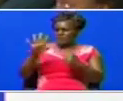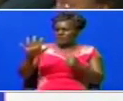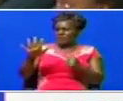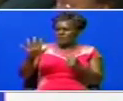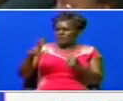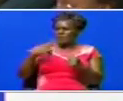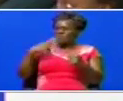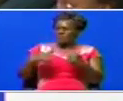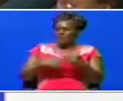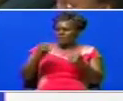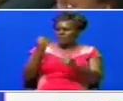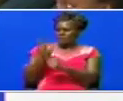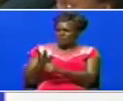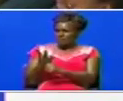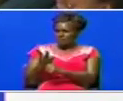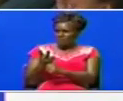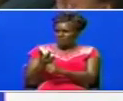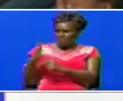375, 712,